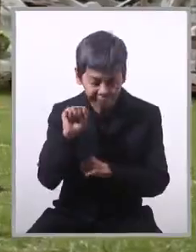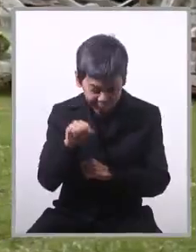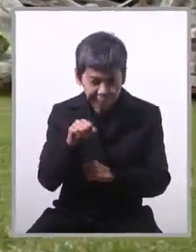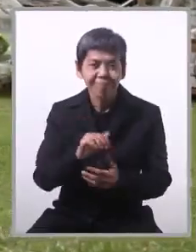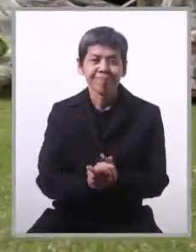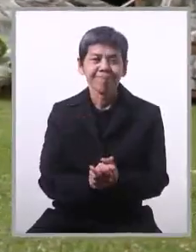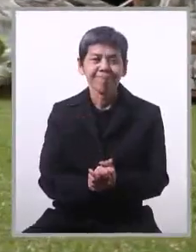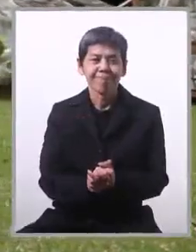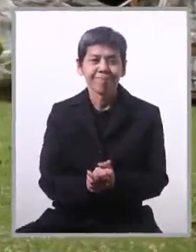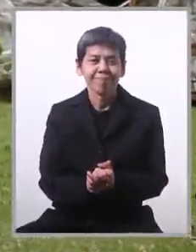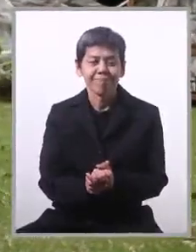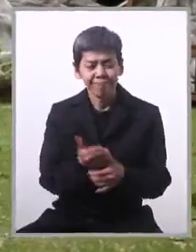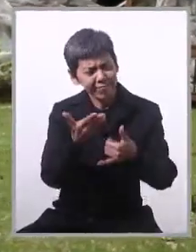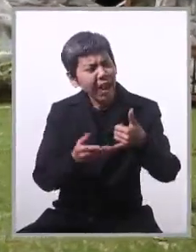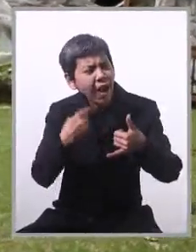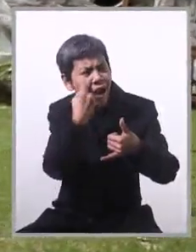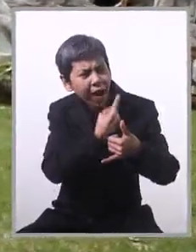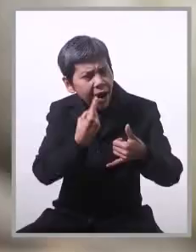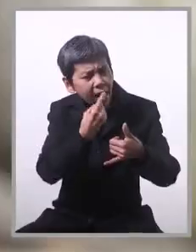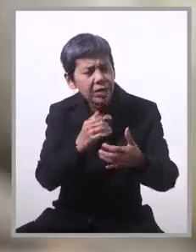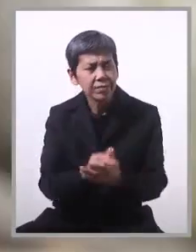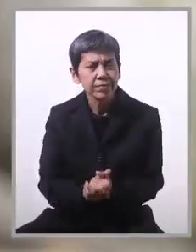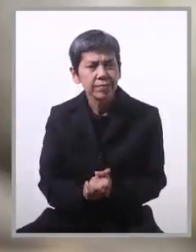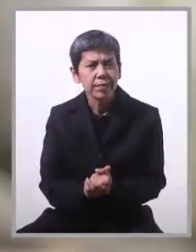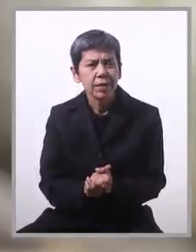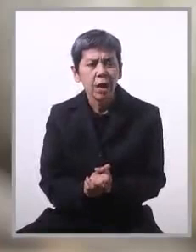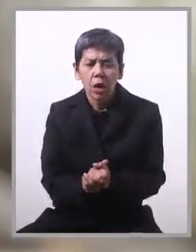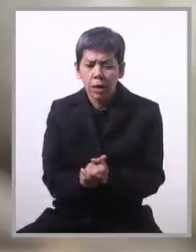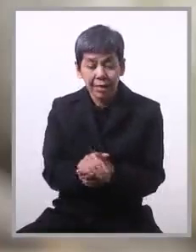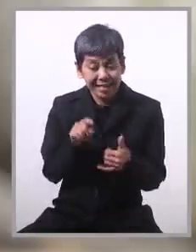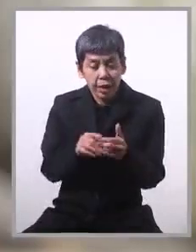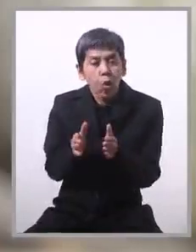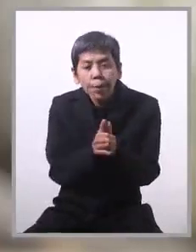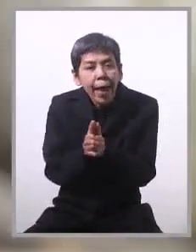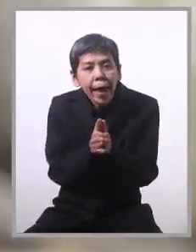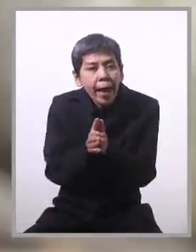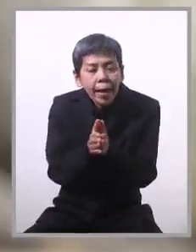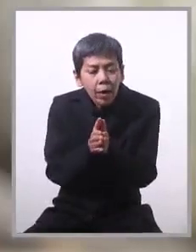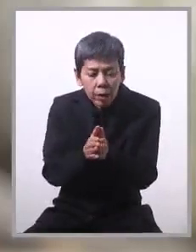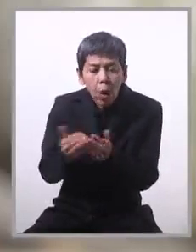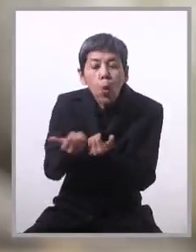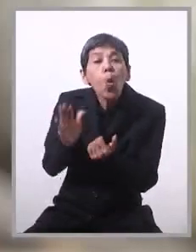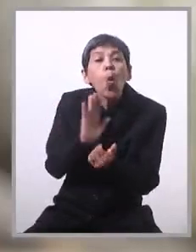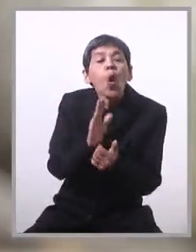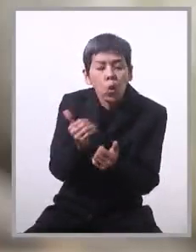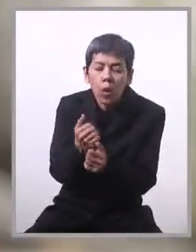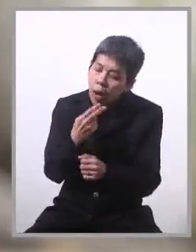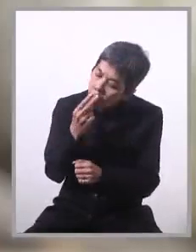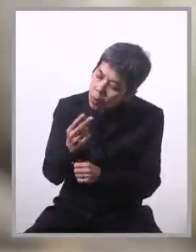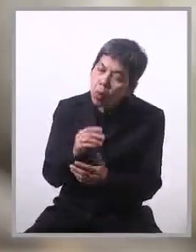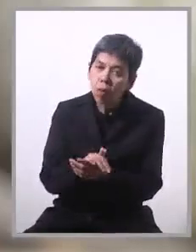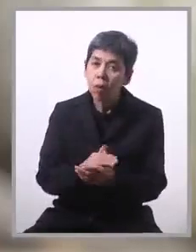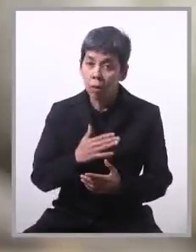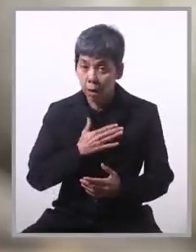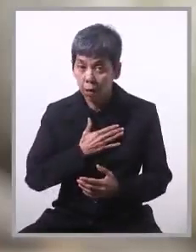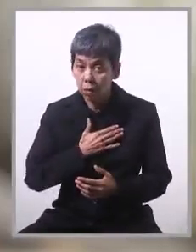ใช่ พี่หน่อยเป็นใครคะ ก็เป็นลูกของแม่ครัวแม่ครัวใหญ่ที่นี่นะ คะ